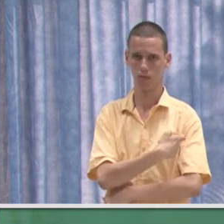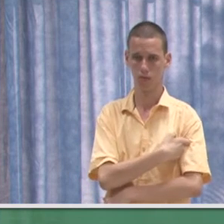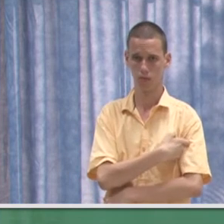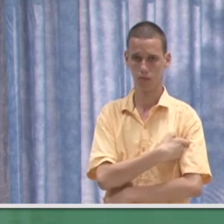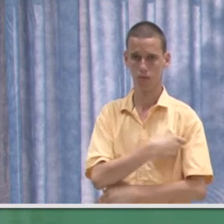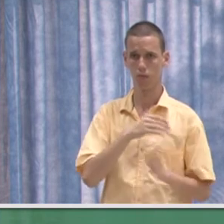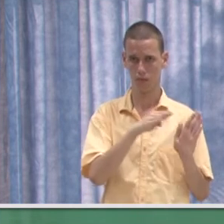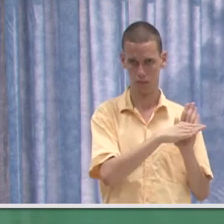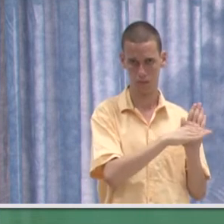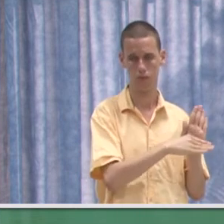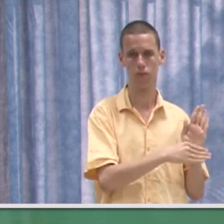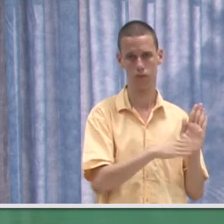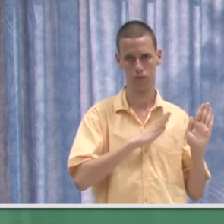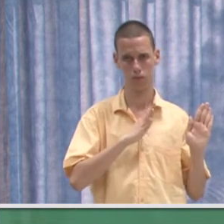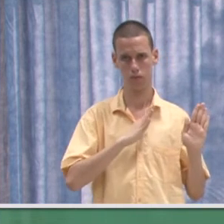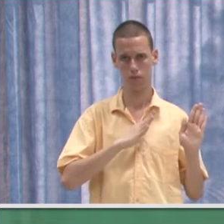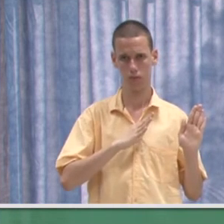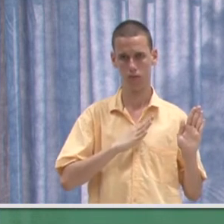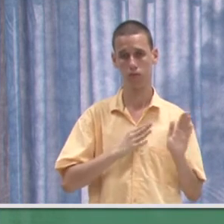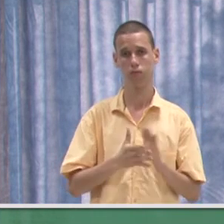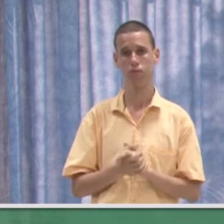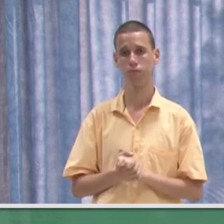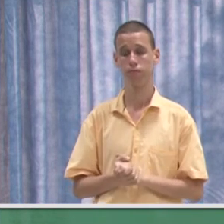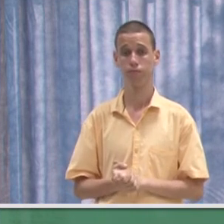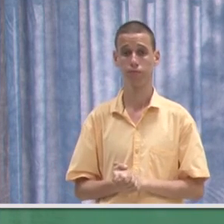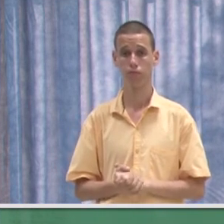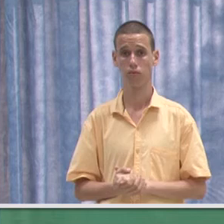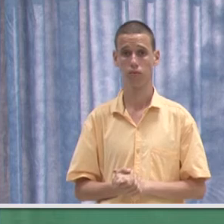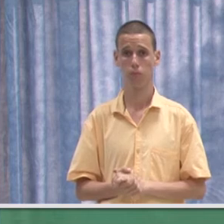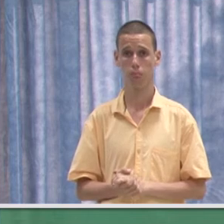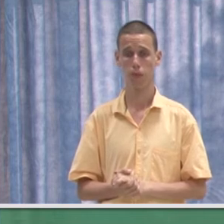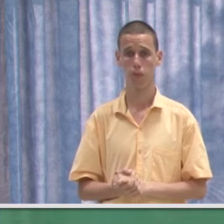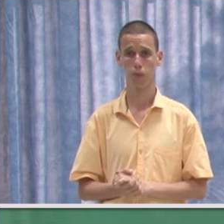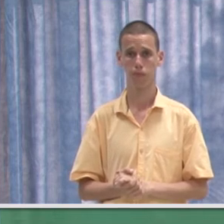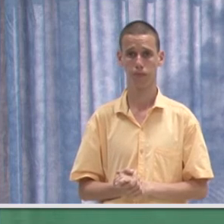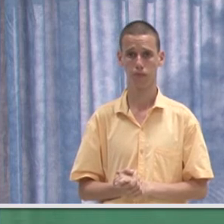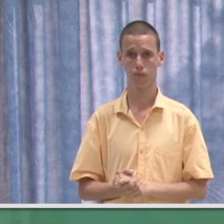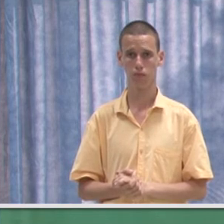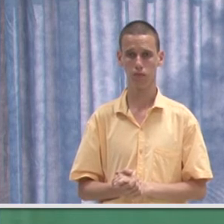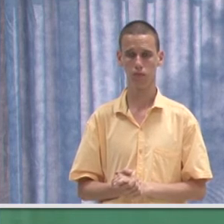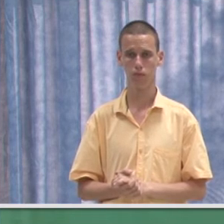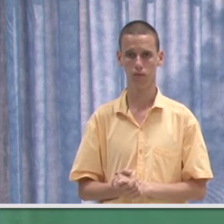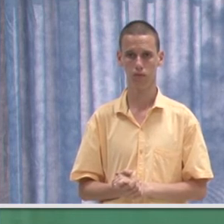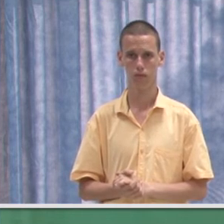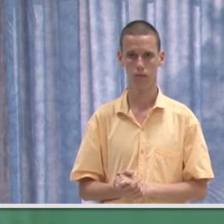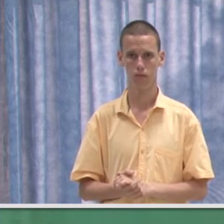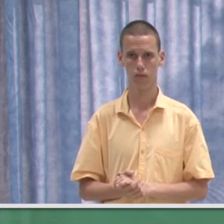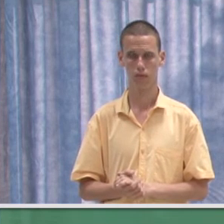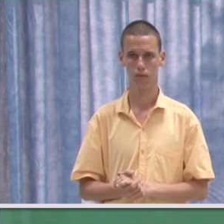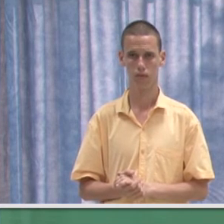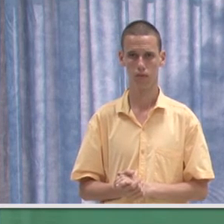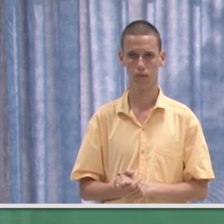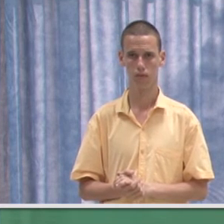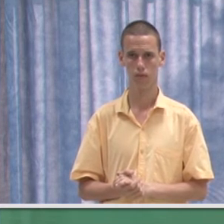le programme IPI lui-même. Après, il y a un catch-up vaccine pour measles, pour des enfants qui nous peuvent vacciner additionnellement pour protéger les